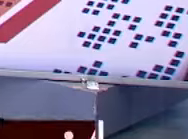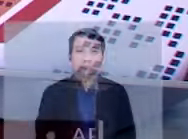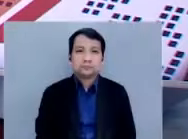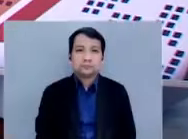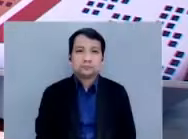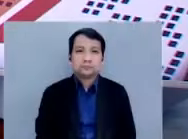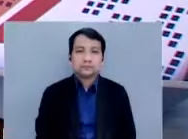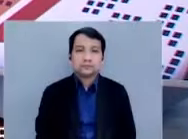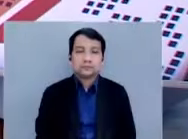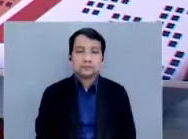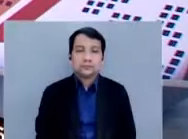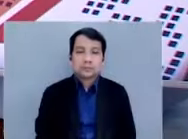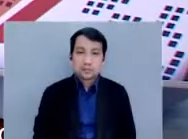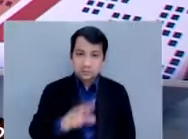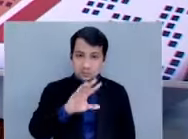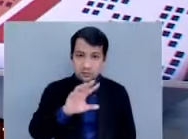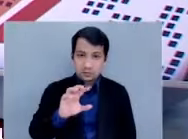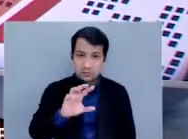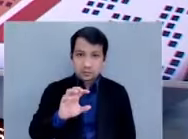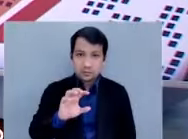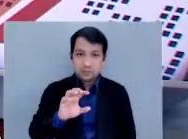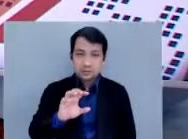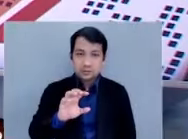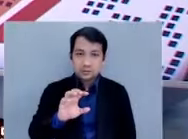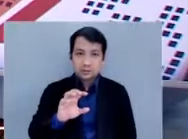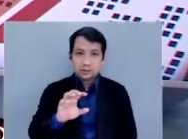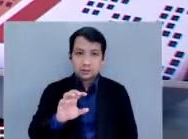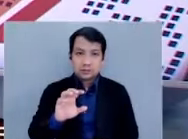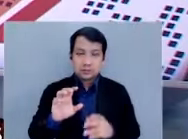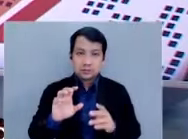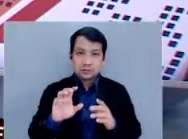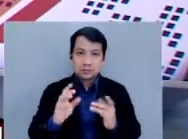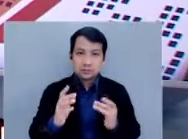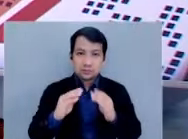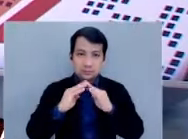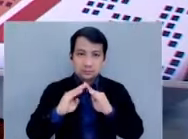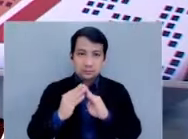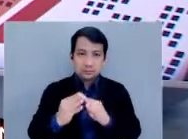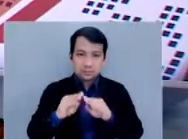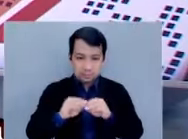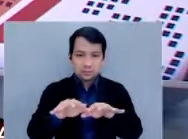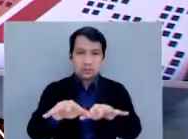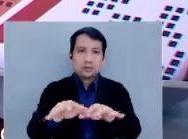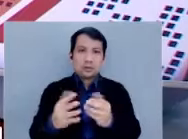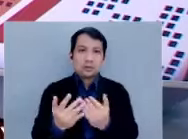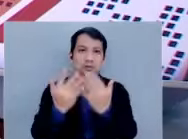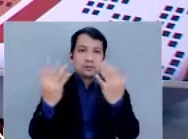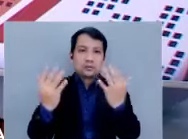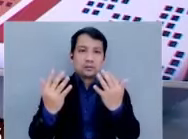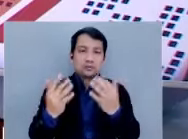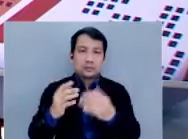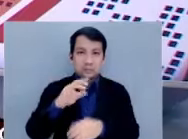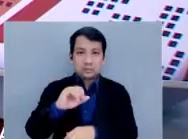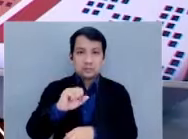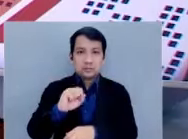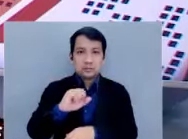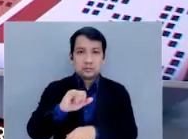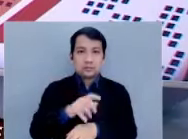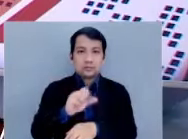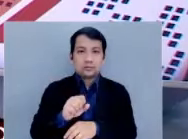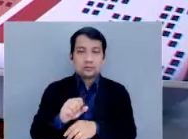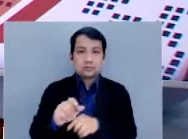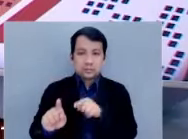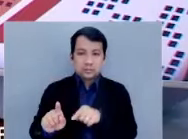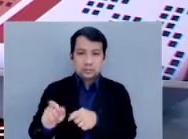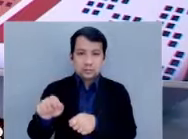Mahigit 500 residente ang nawalan ng bahay sa sunog ngayong gabi sa San Juan. Sa gitna ng sunog, namatay ang isang fire volunteer na na-trap